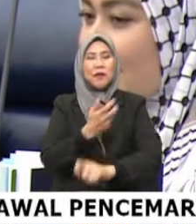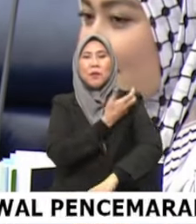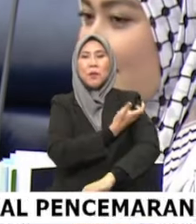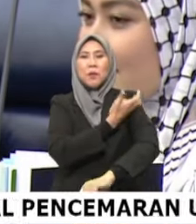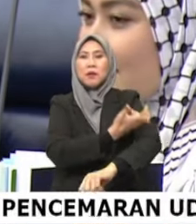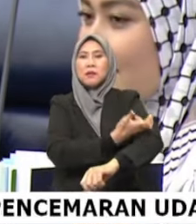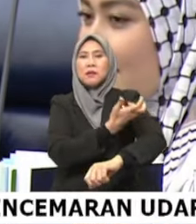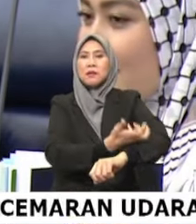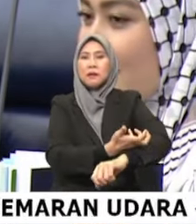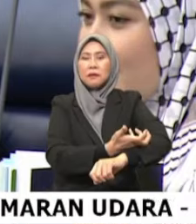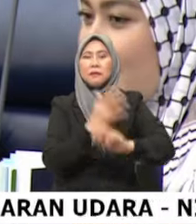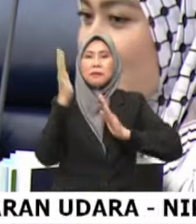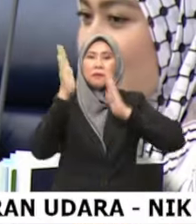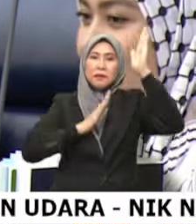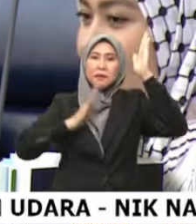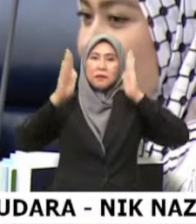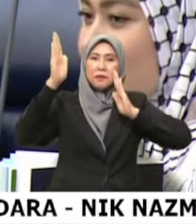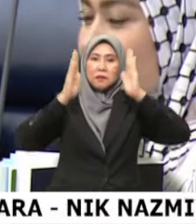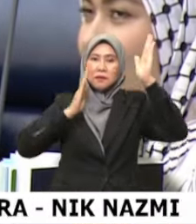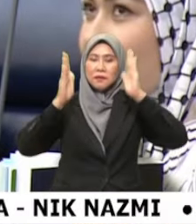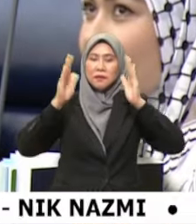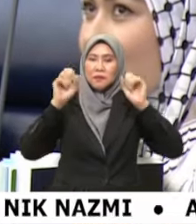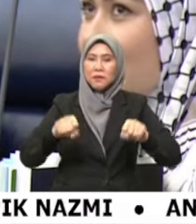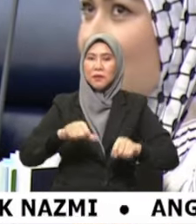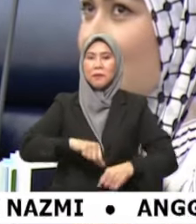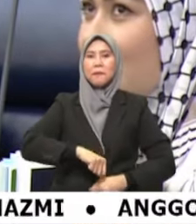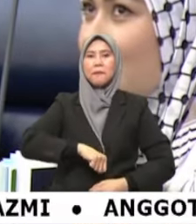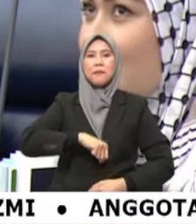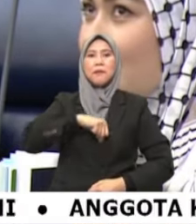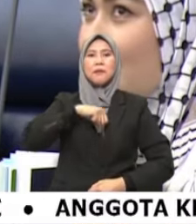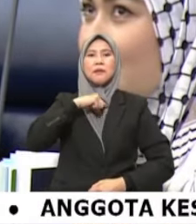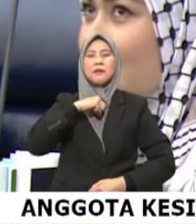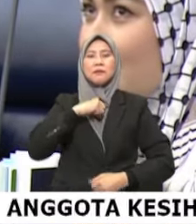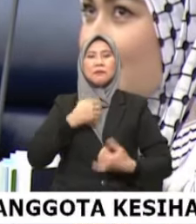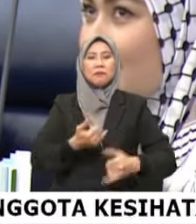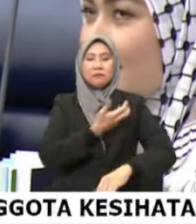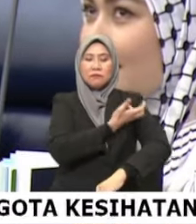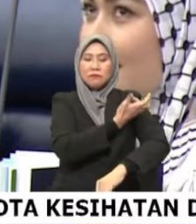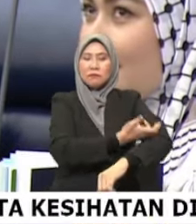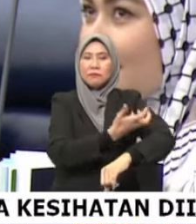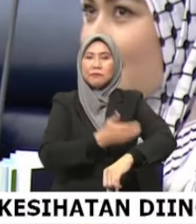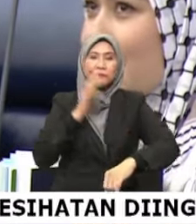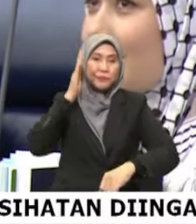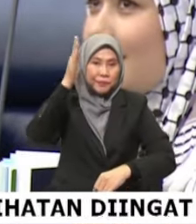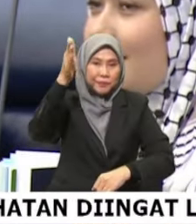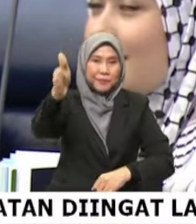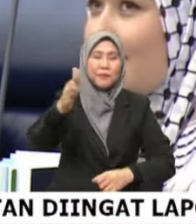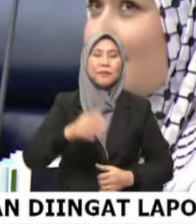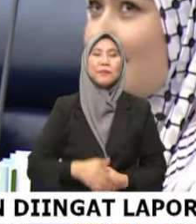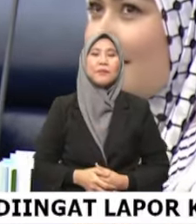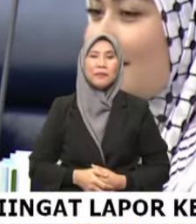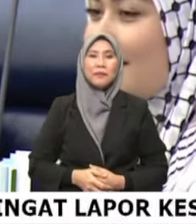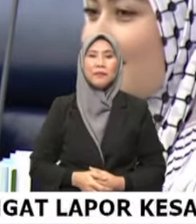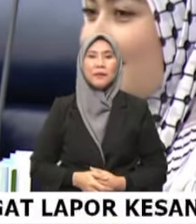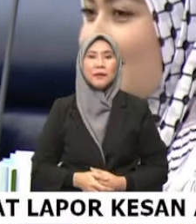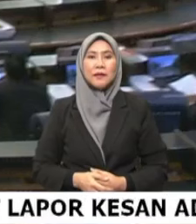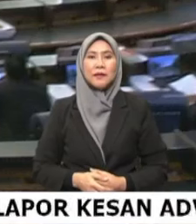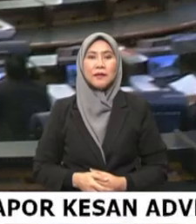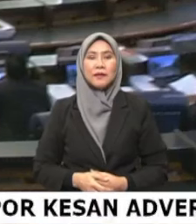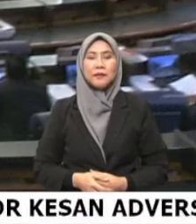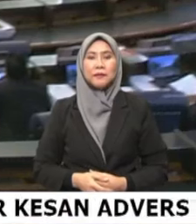warisan Malaysia yang kita dapat banggakan hinggalah ke generasi-generasi seterusnya?